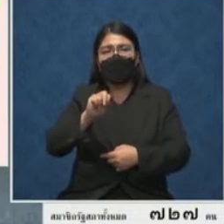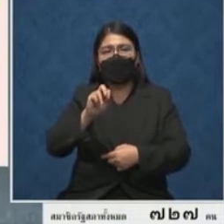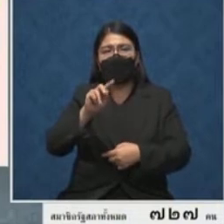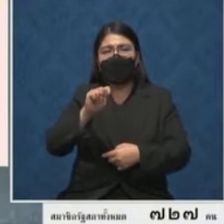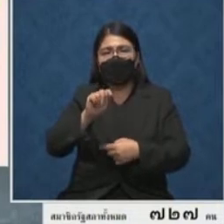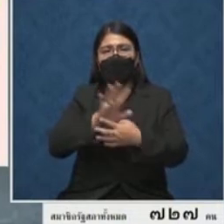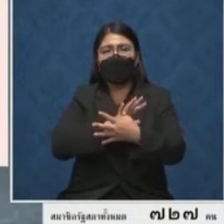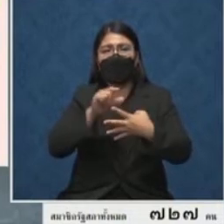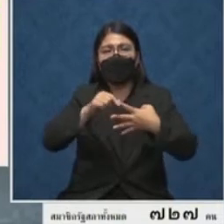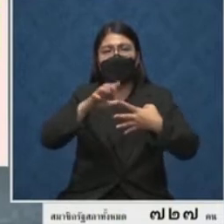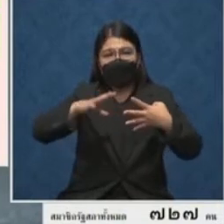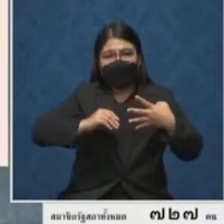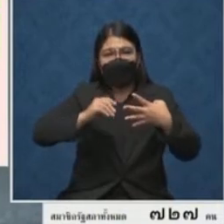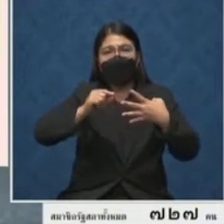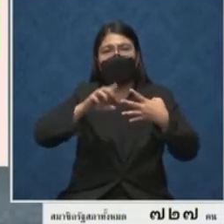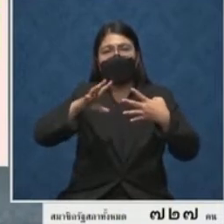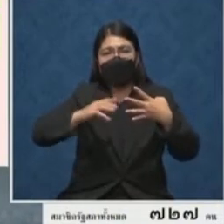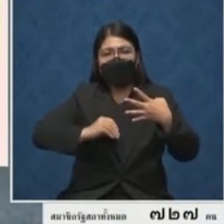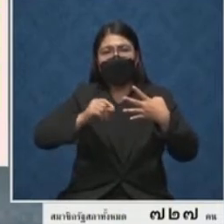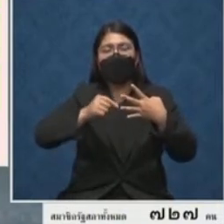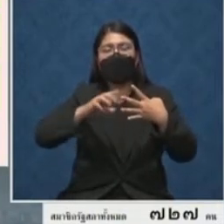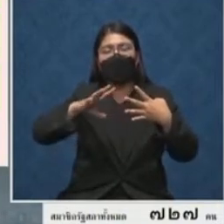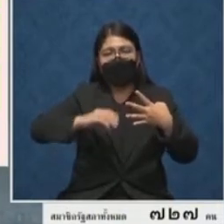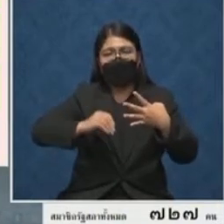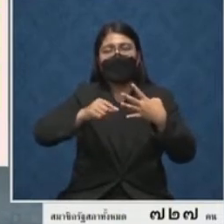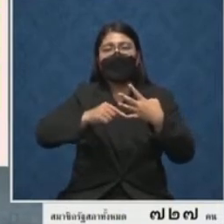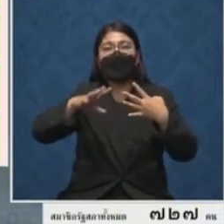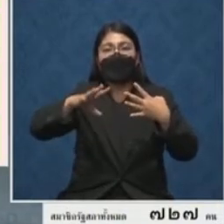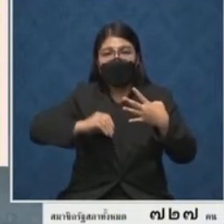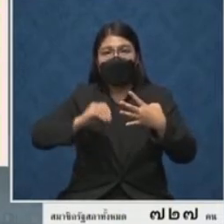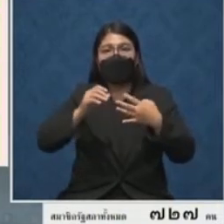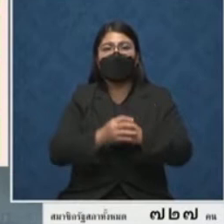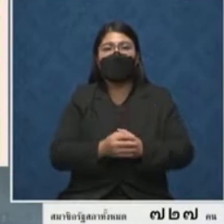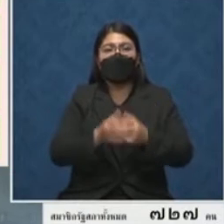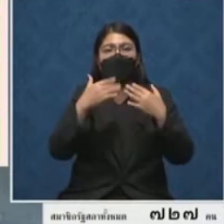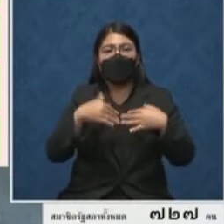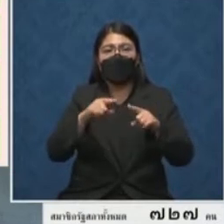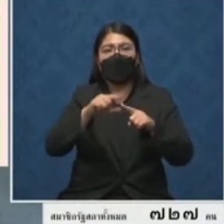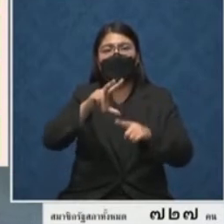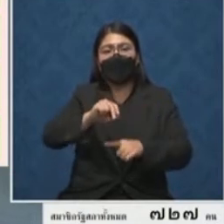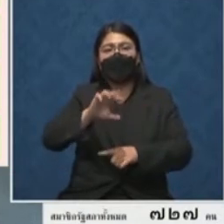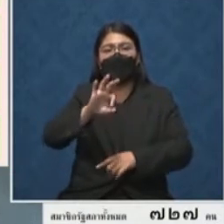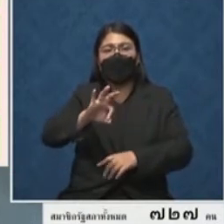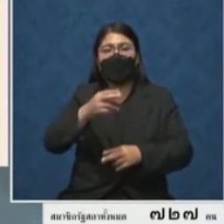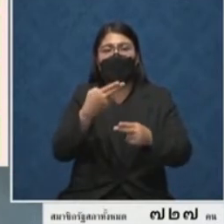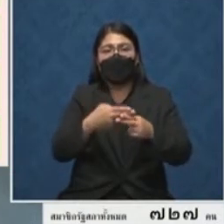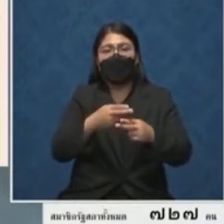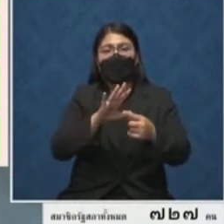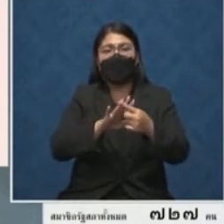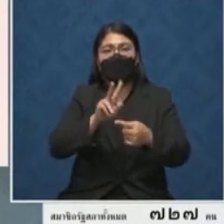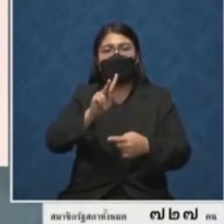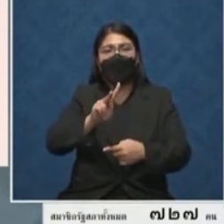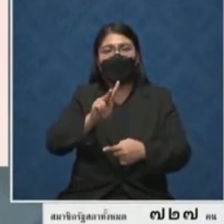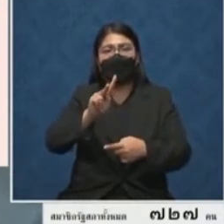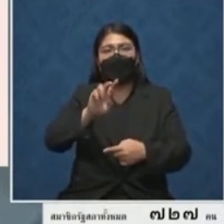2รับหลักการ3รับหลักการ4รับหลักการ 39นายเกียรติสิทธิ